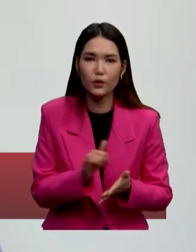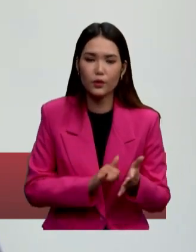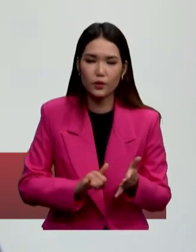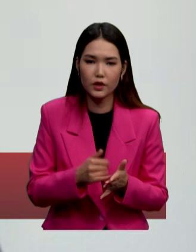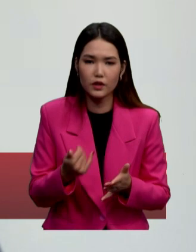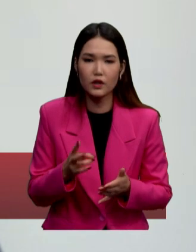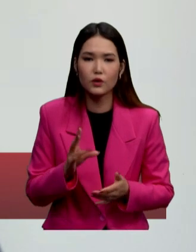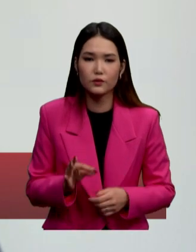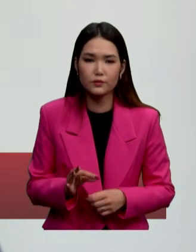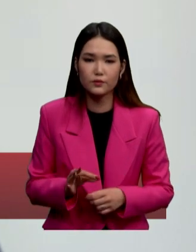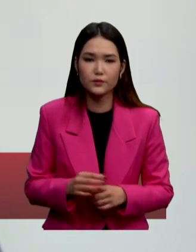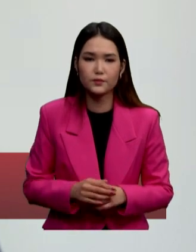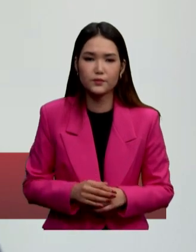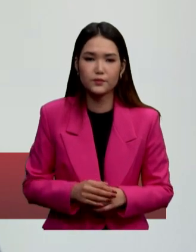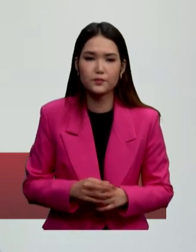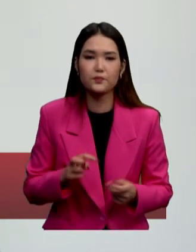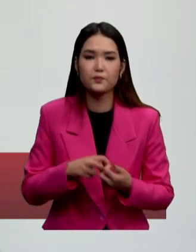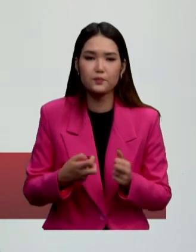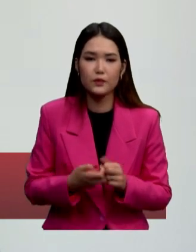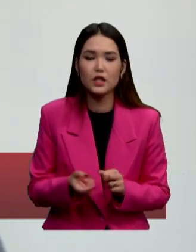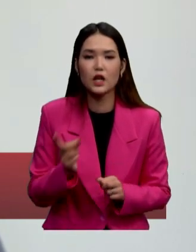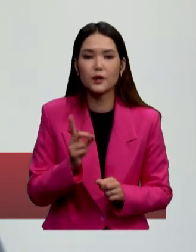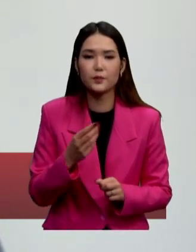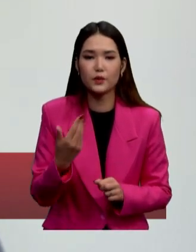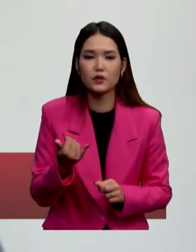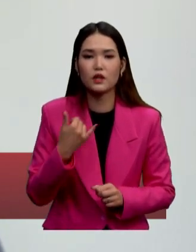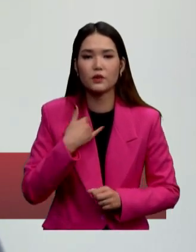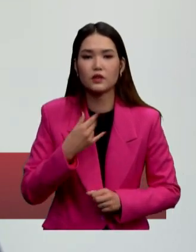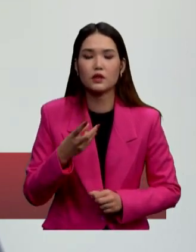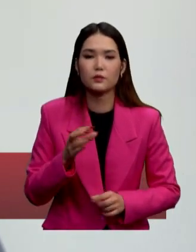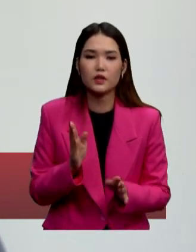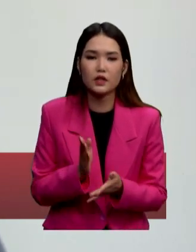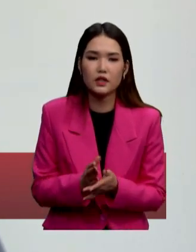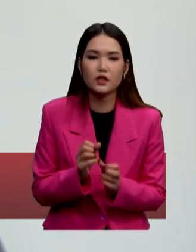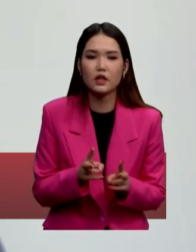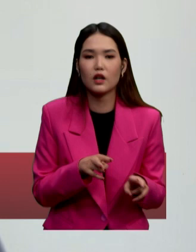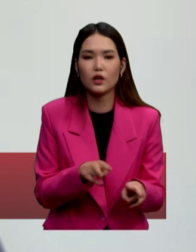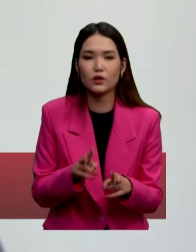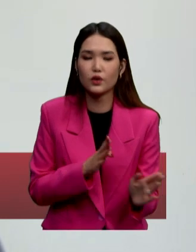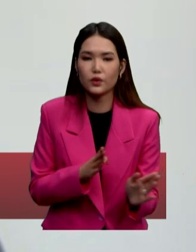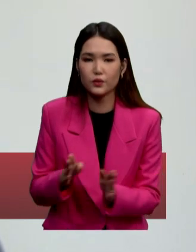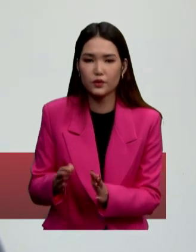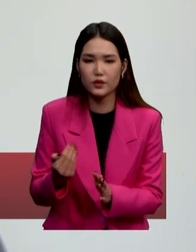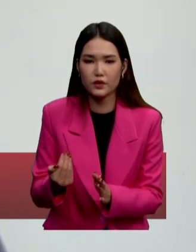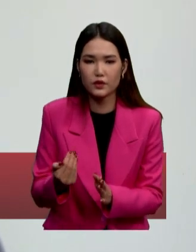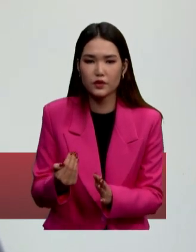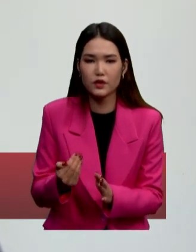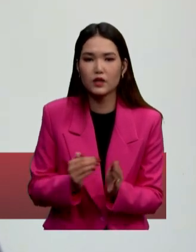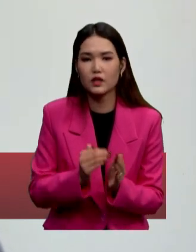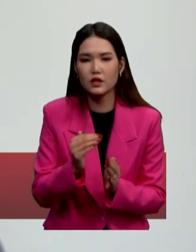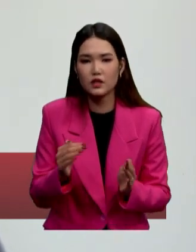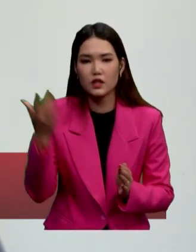ужас, но проблема в том, что надо понять, как регуляторы, политики